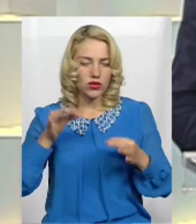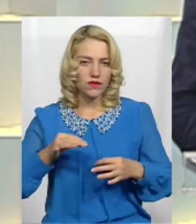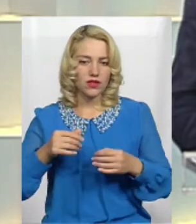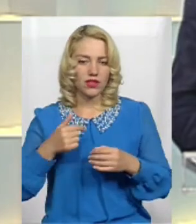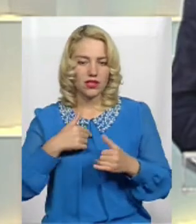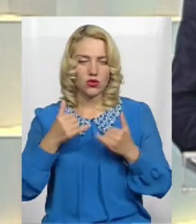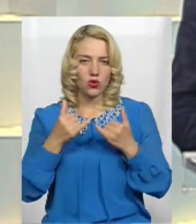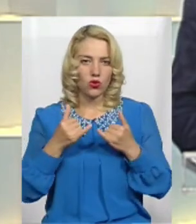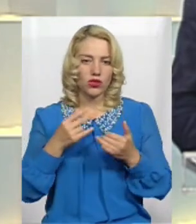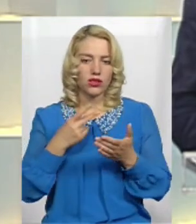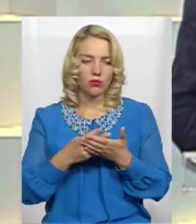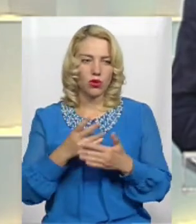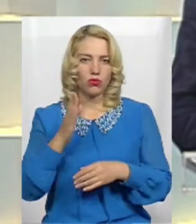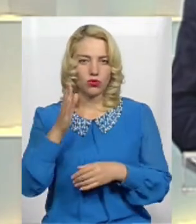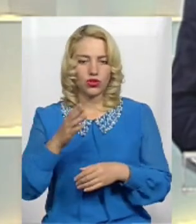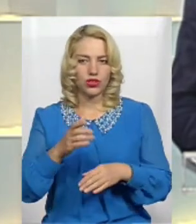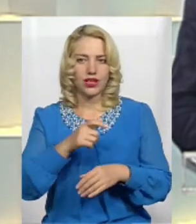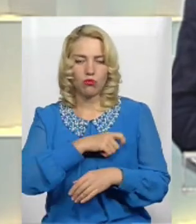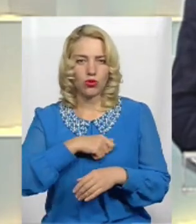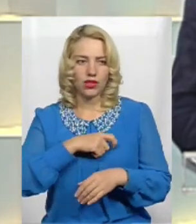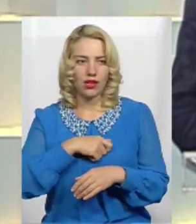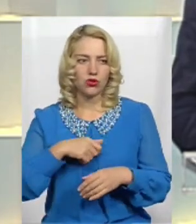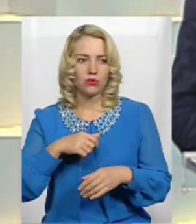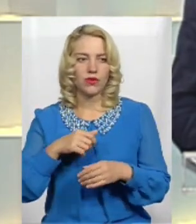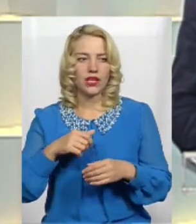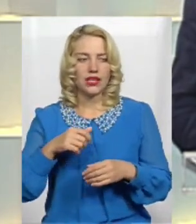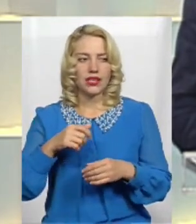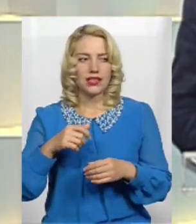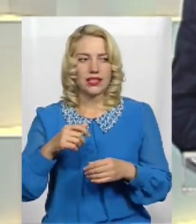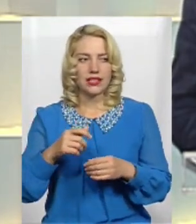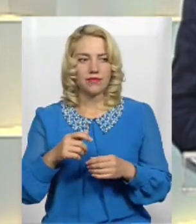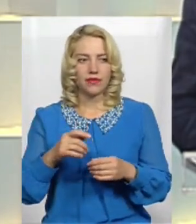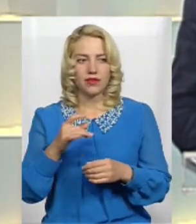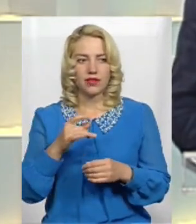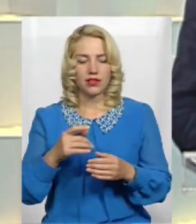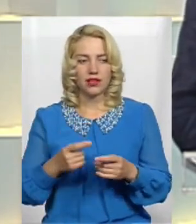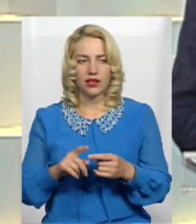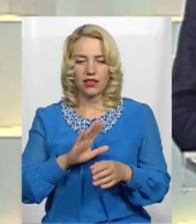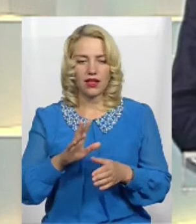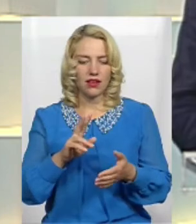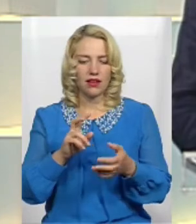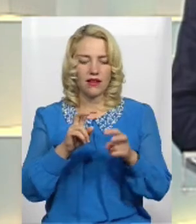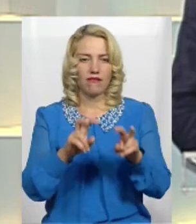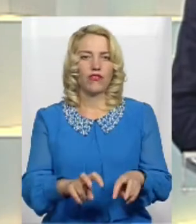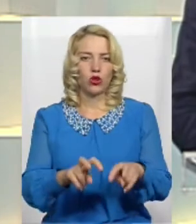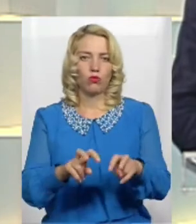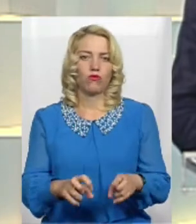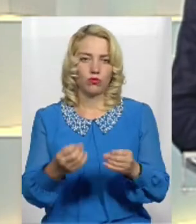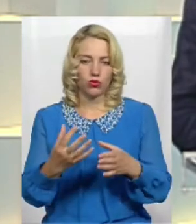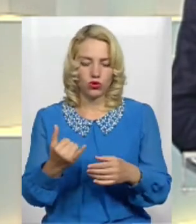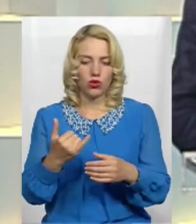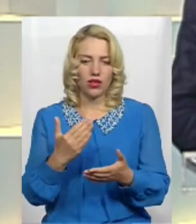сьогодні демонструю, будучи депутатом Хмельницької обласної ради, і не відбуваю свій номер, будемо так казати, а є одним